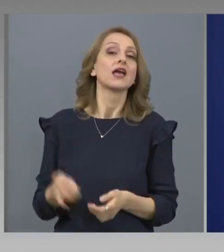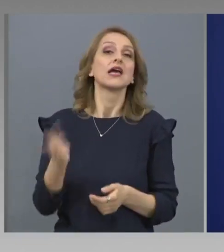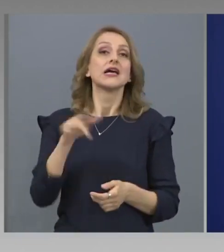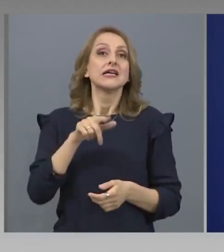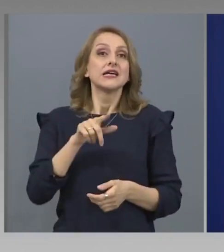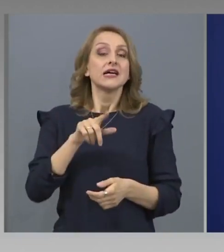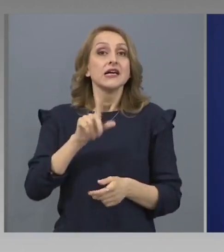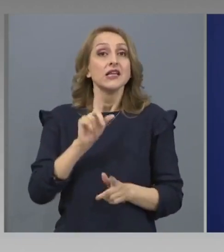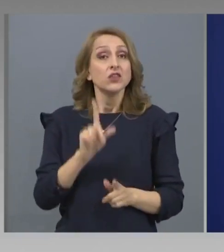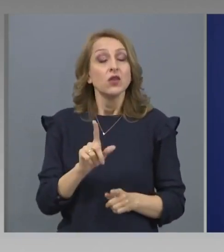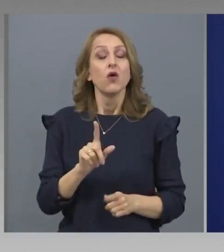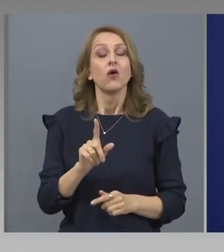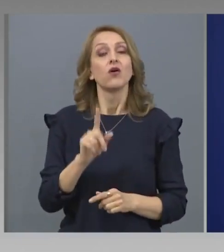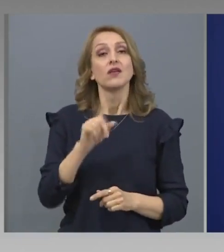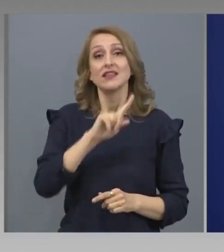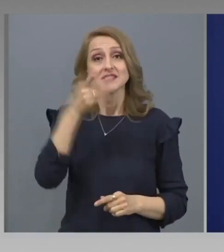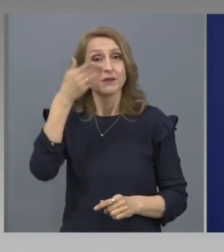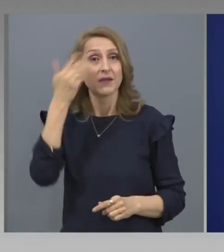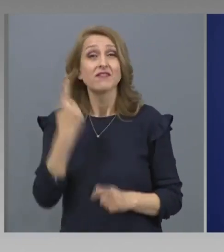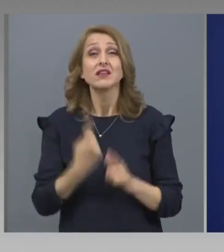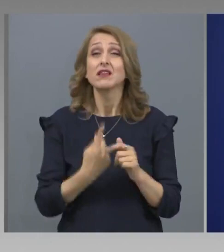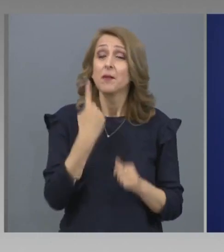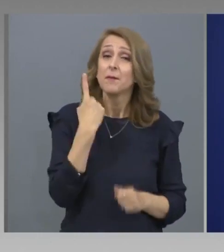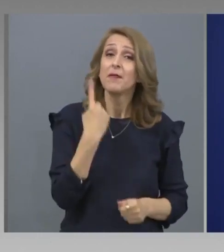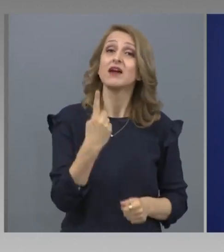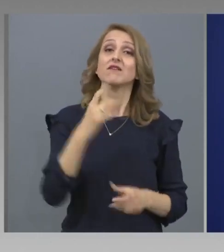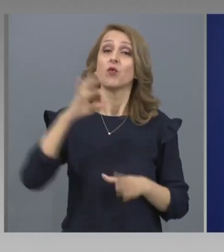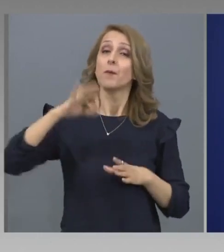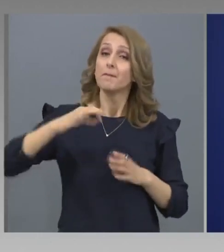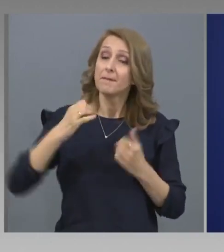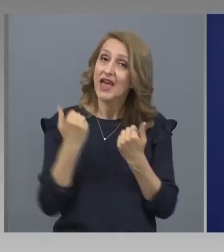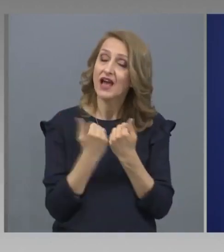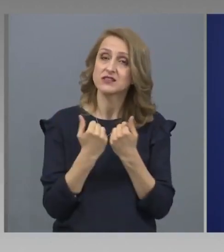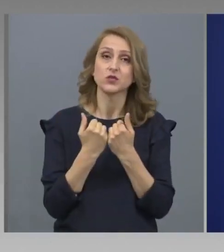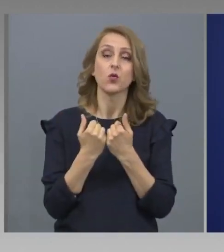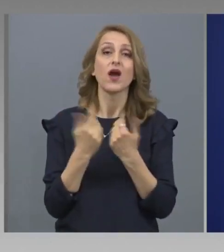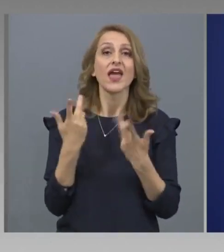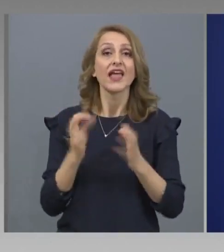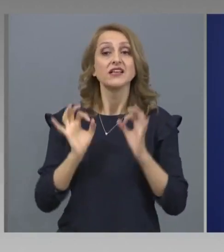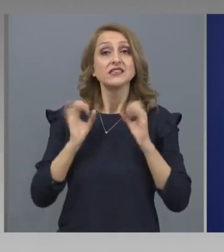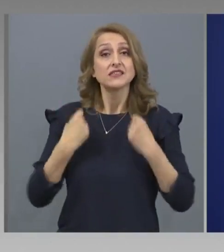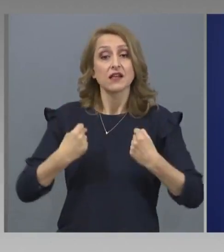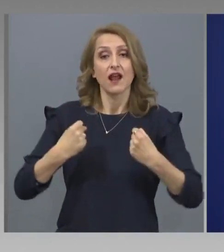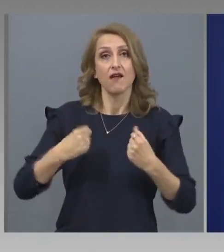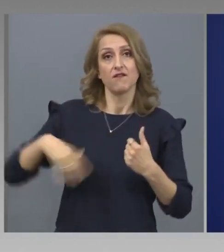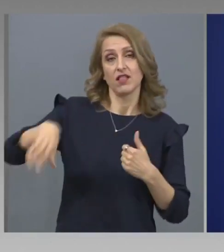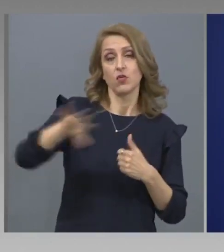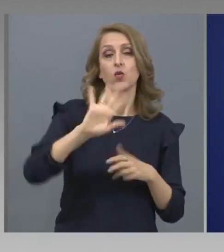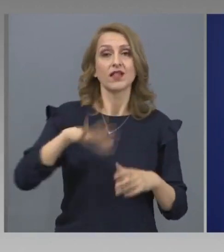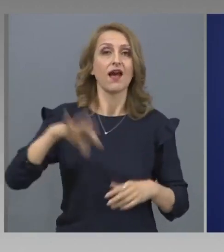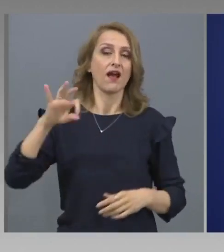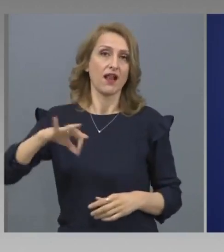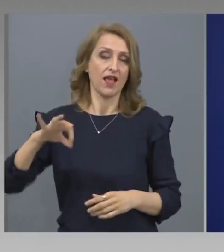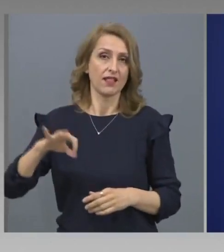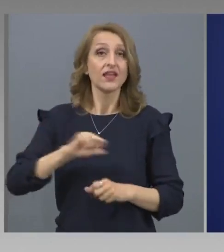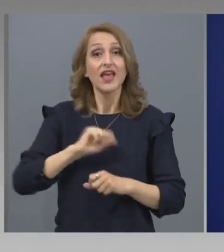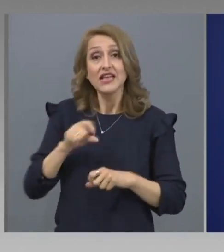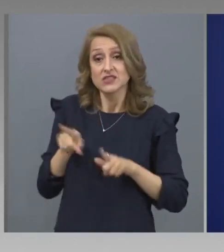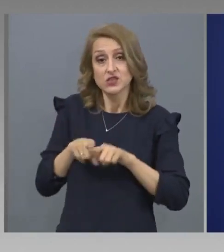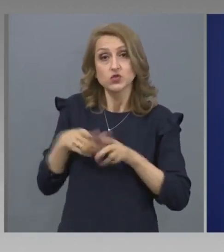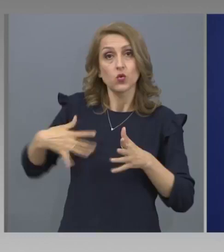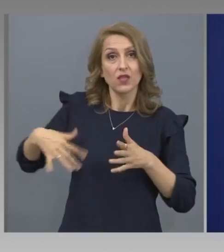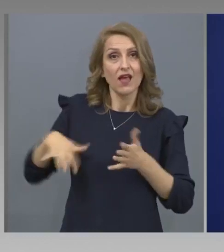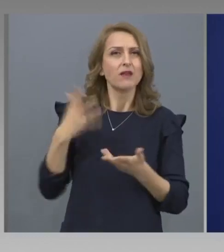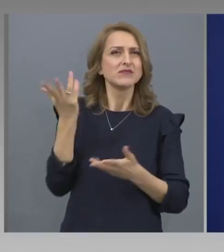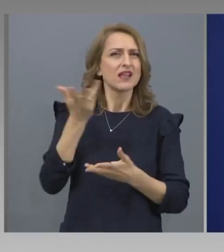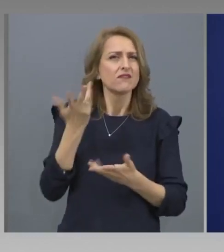първо място, това е сигурността на клиентите, както и на персонала, разбира се. И заради това